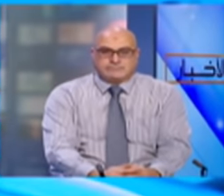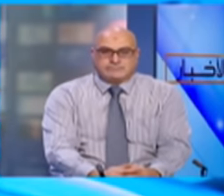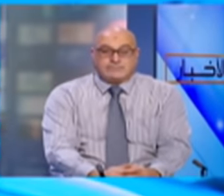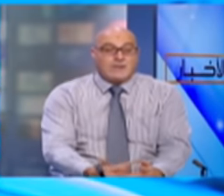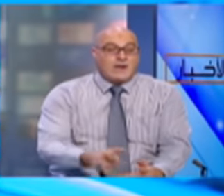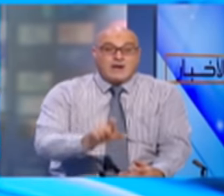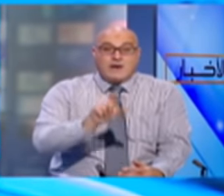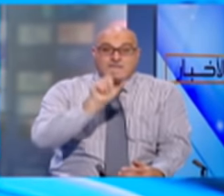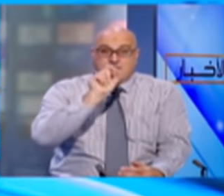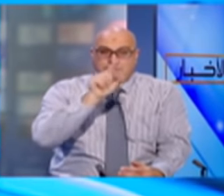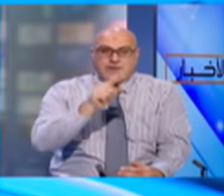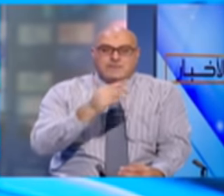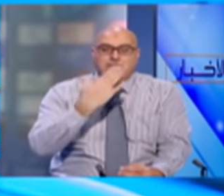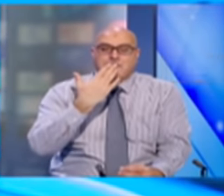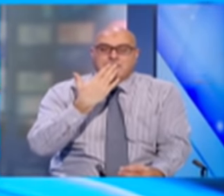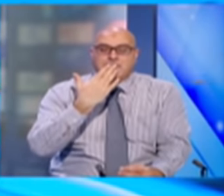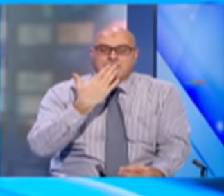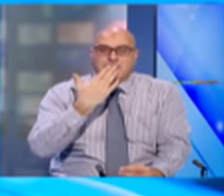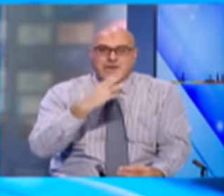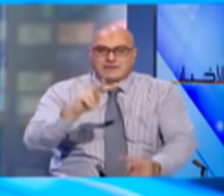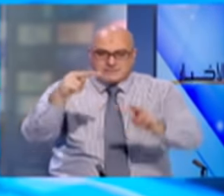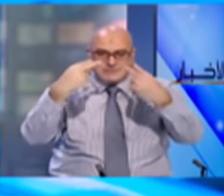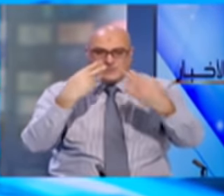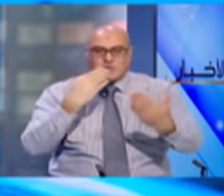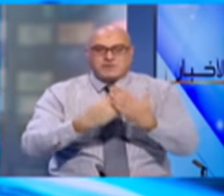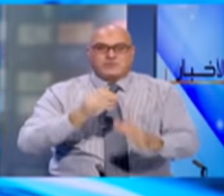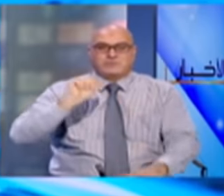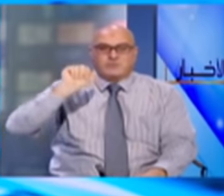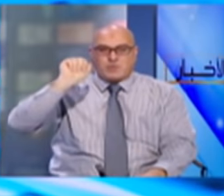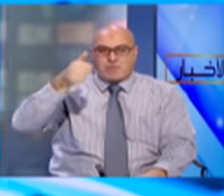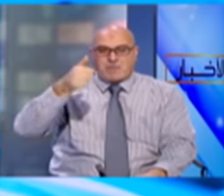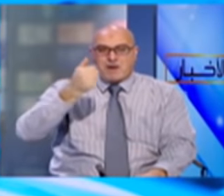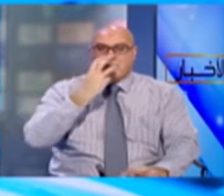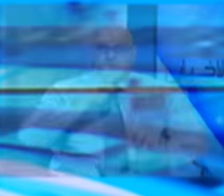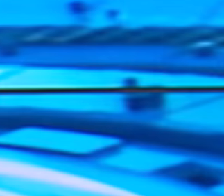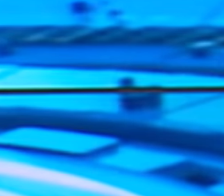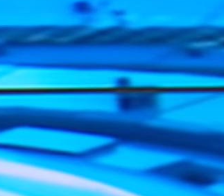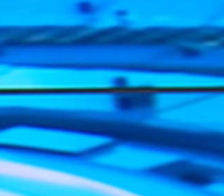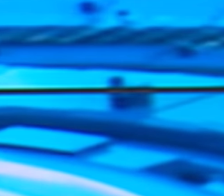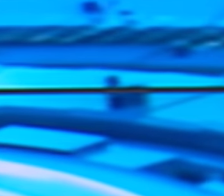نهاية النشرة، شكرا لكم على حسن المتابعة والإصغاء، في أمان الله.